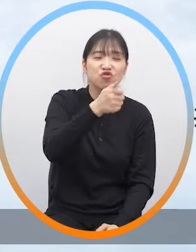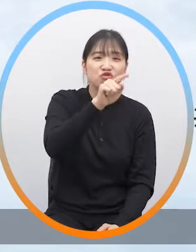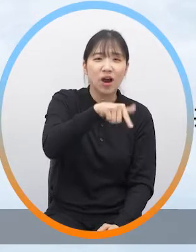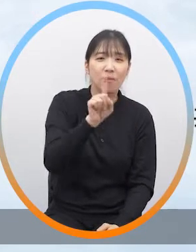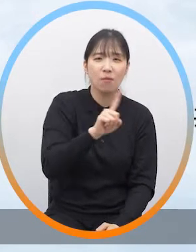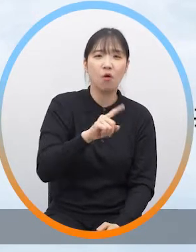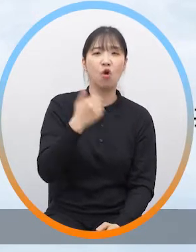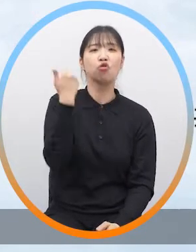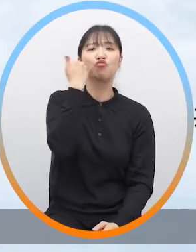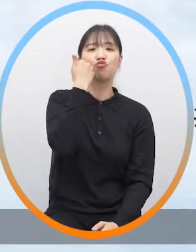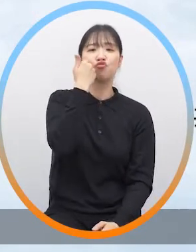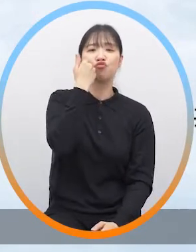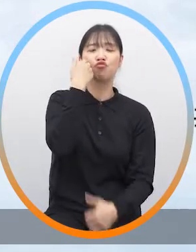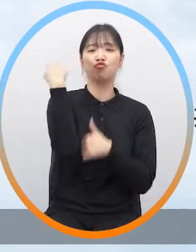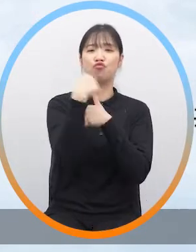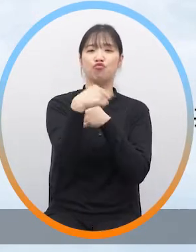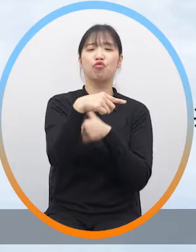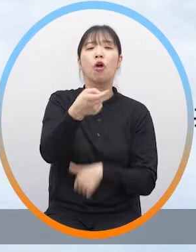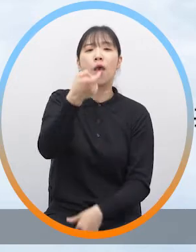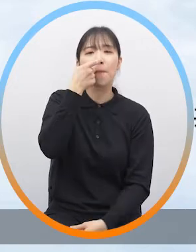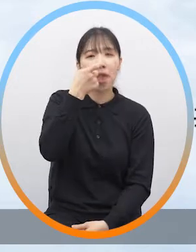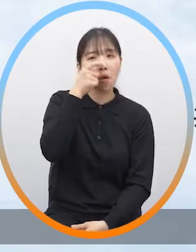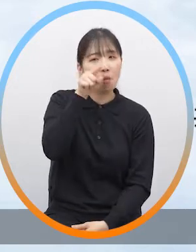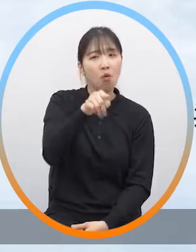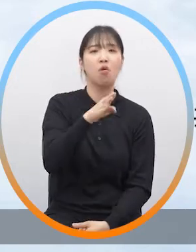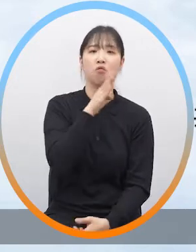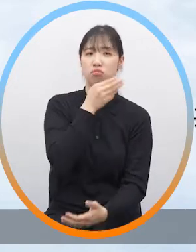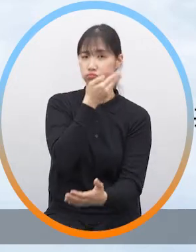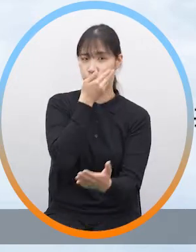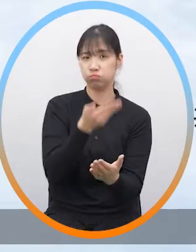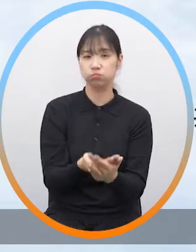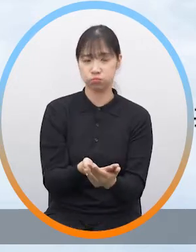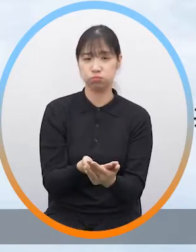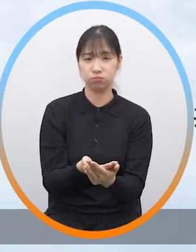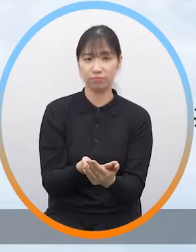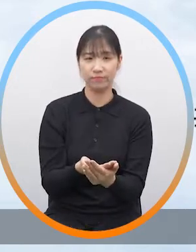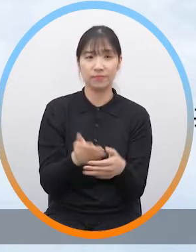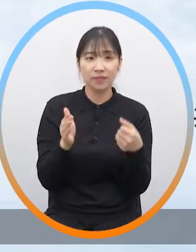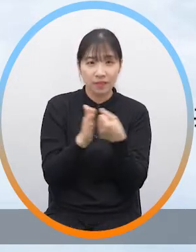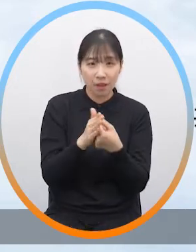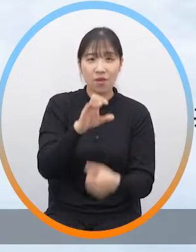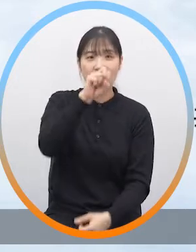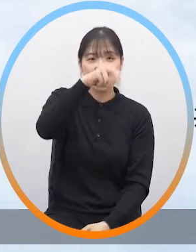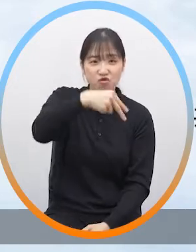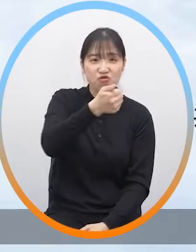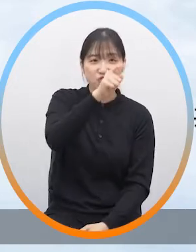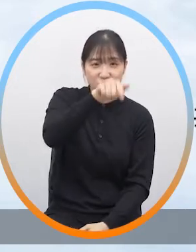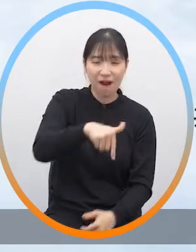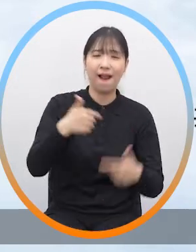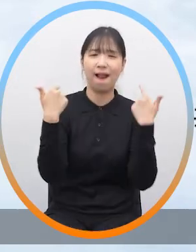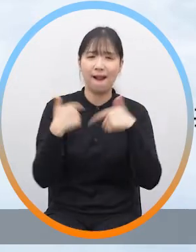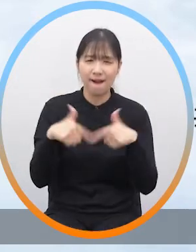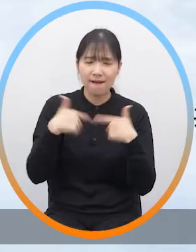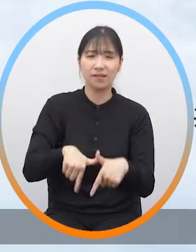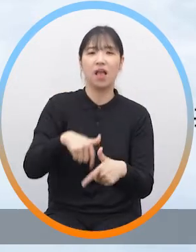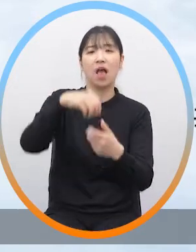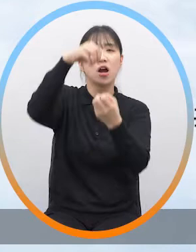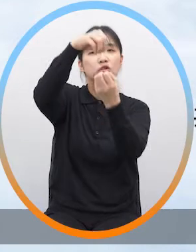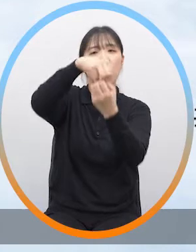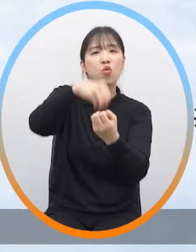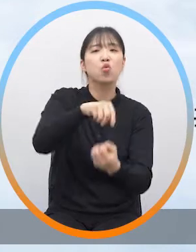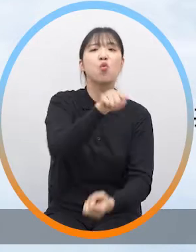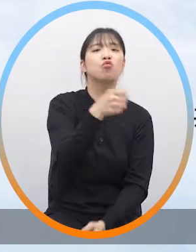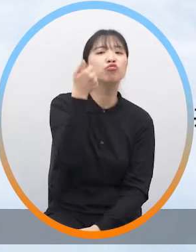다른 무엇보다 누구로부터 배웠느냐가 굉장히 중요합니다. 그래서 유학은 항상 그